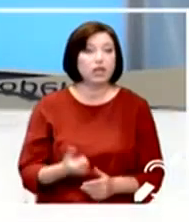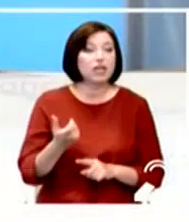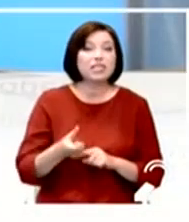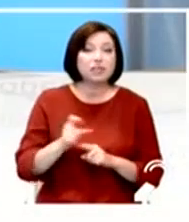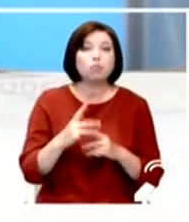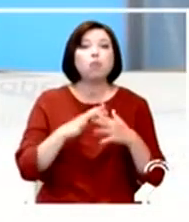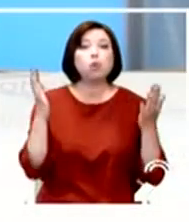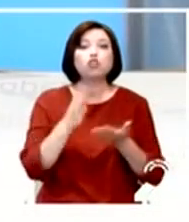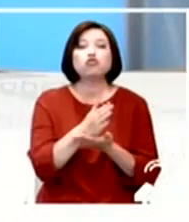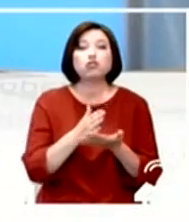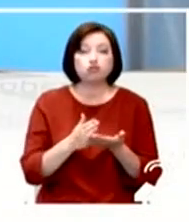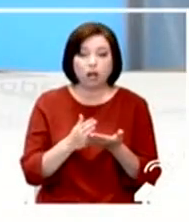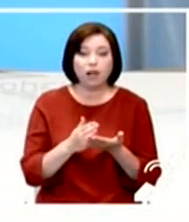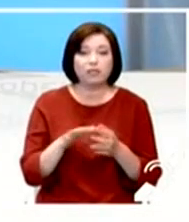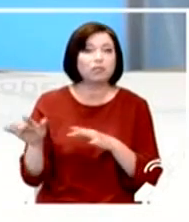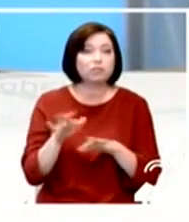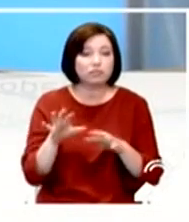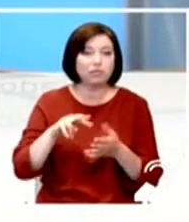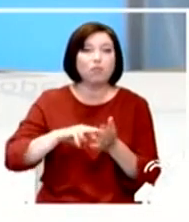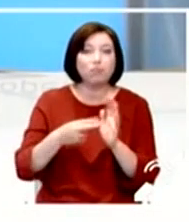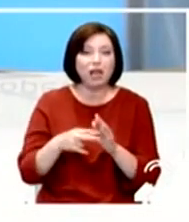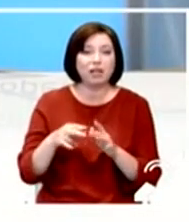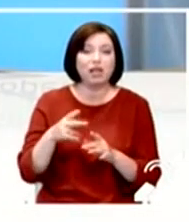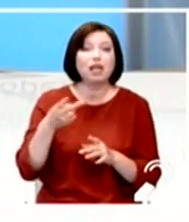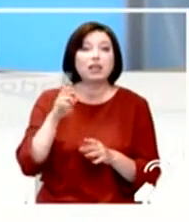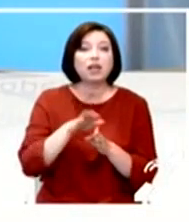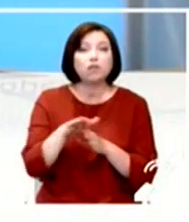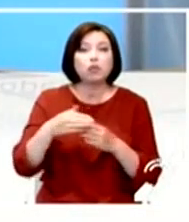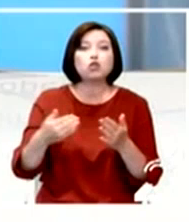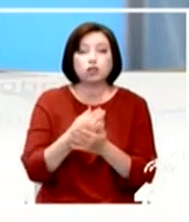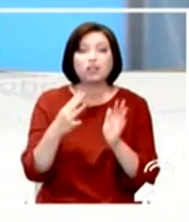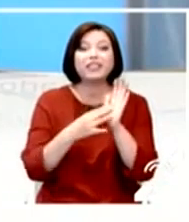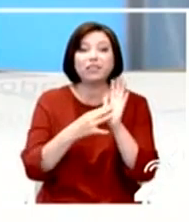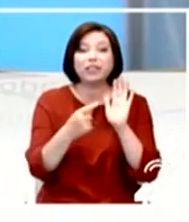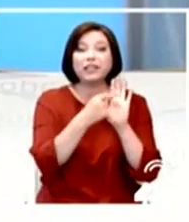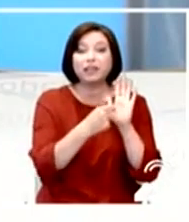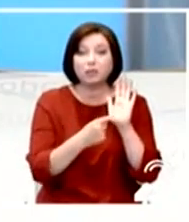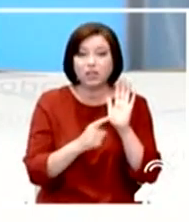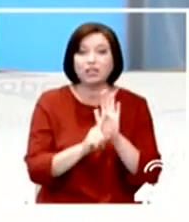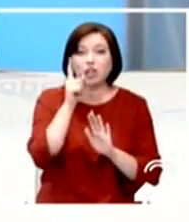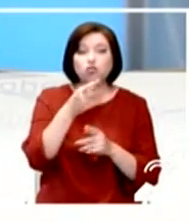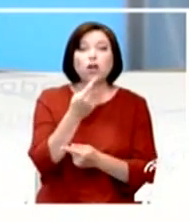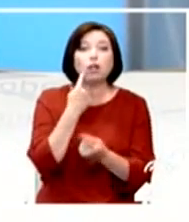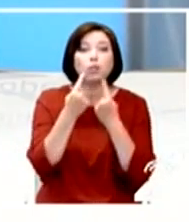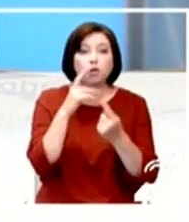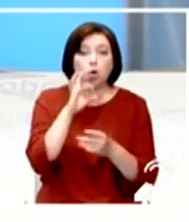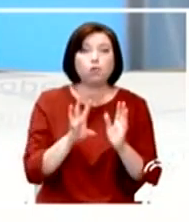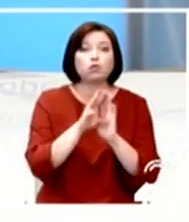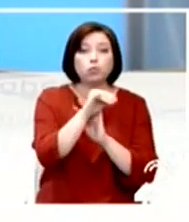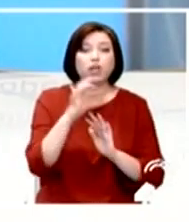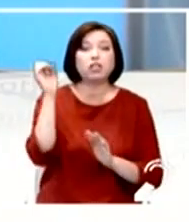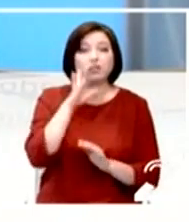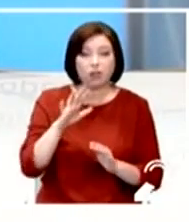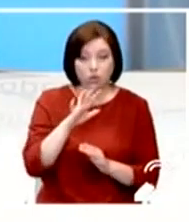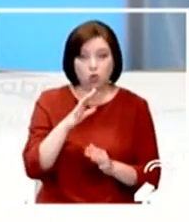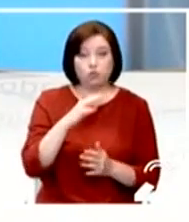Cea mai mare parte a măsurilor din planul de acțiuni pentru implementarea nouă recomandări pentru începerea negocierilor de aderare a Republicii